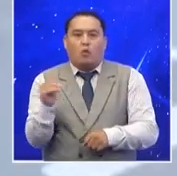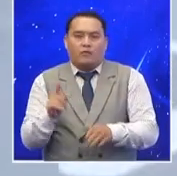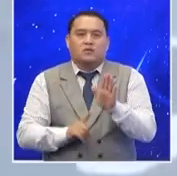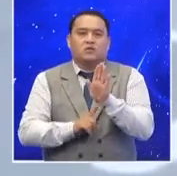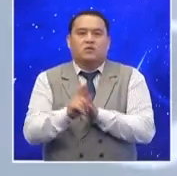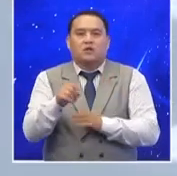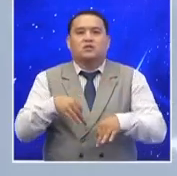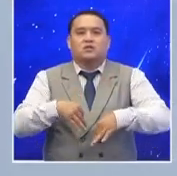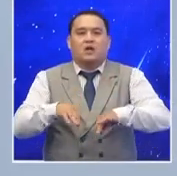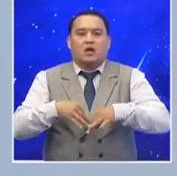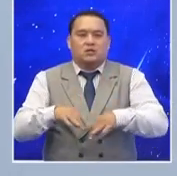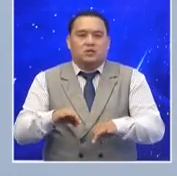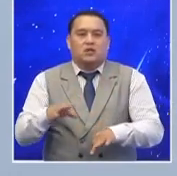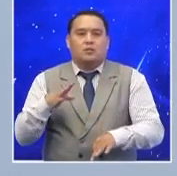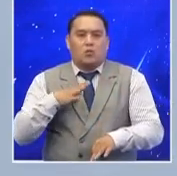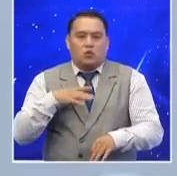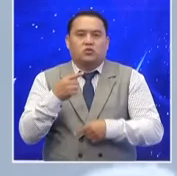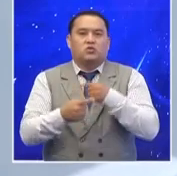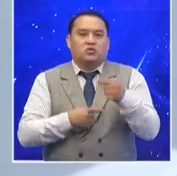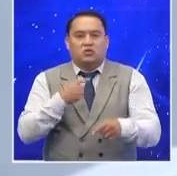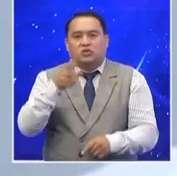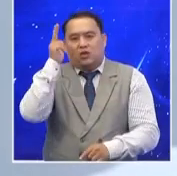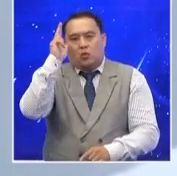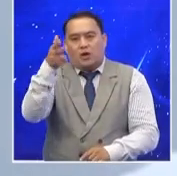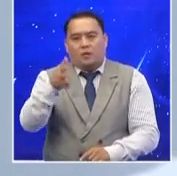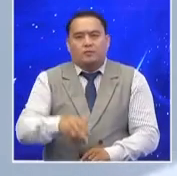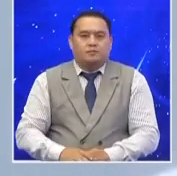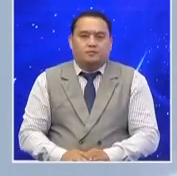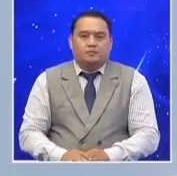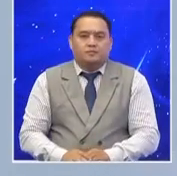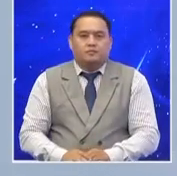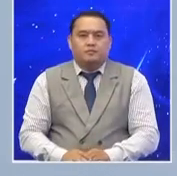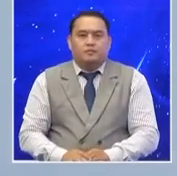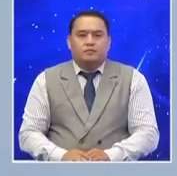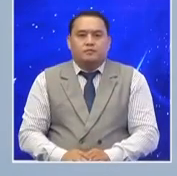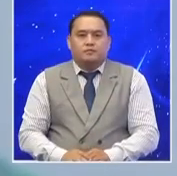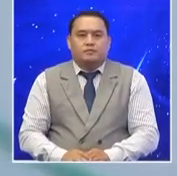запуск воздушного транспортного средства может состояться через 3 года.